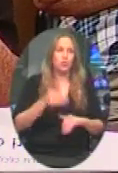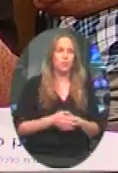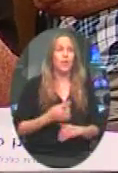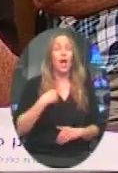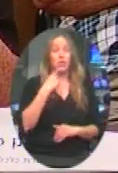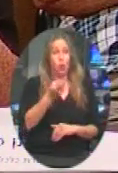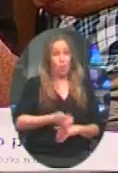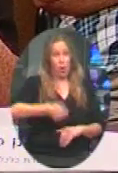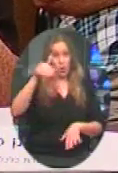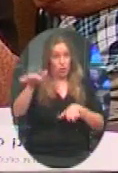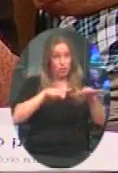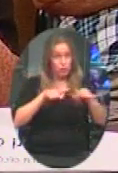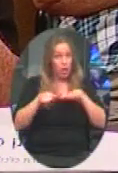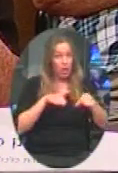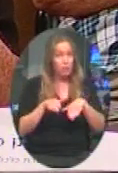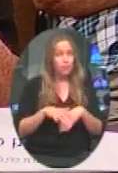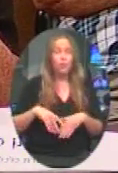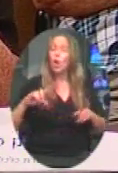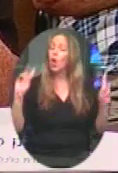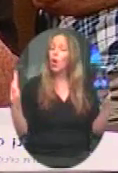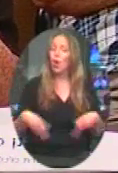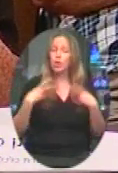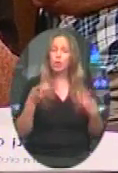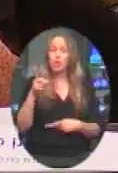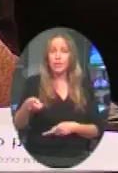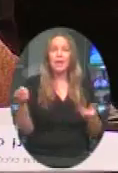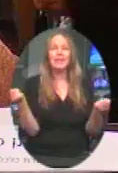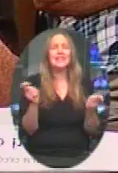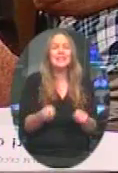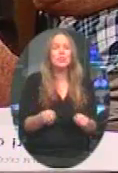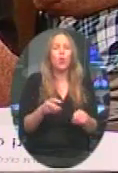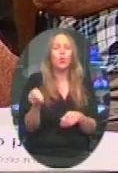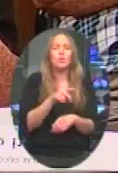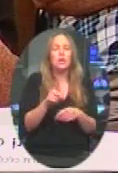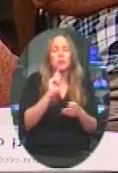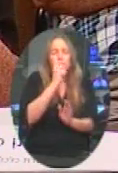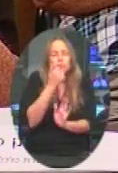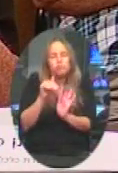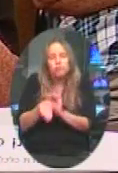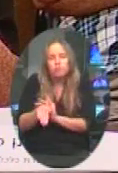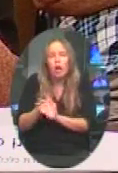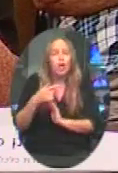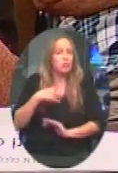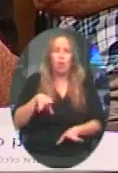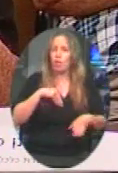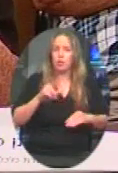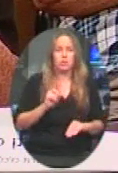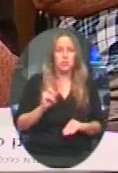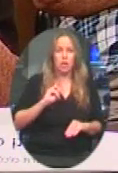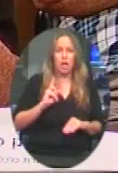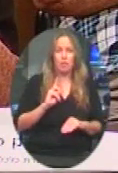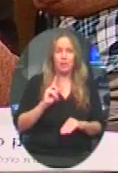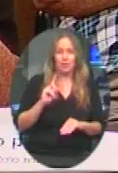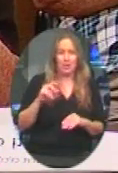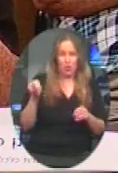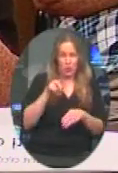הממשלה, לא ייתכן שאתה תסגור את הנושא הזה בחדרי חדרים. אנחנו לא ניתן לסגור את הנושא הזה